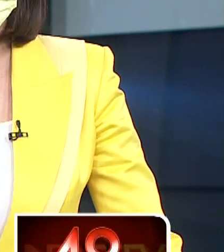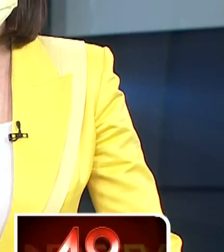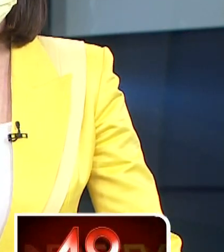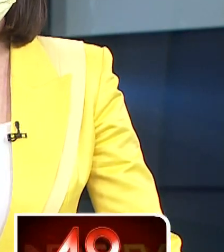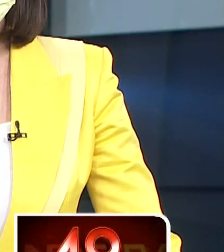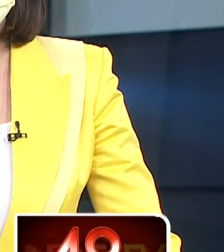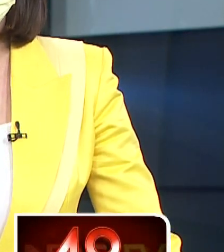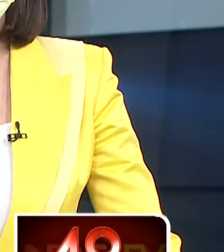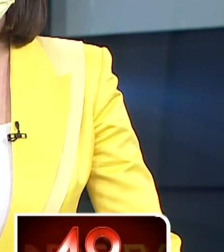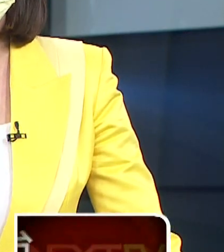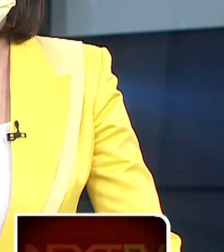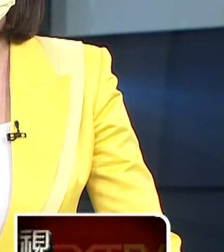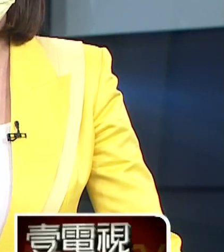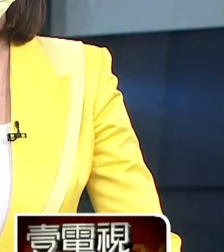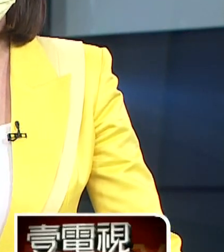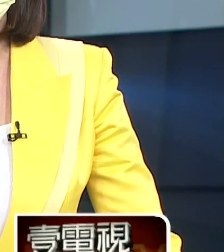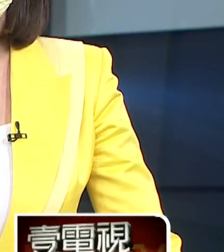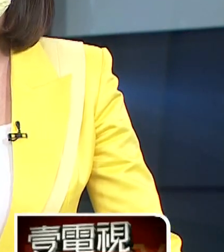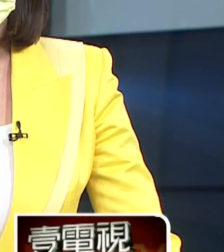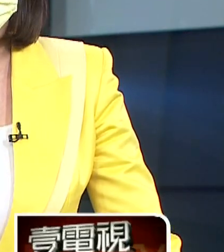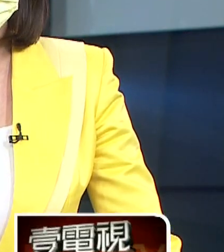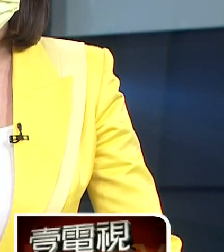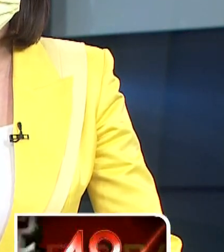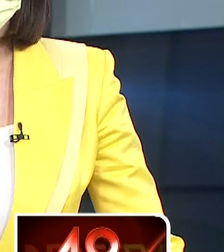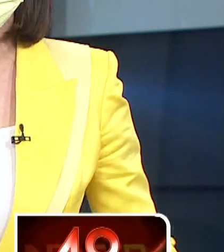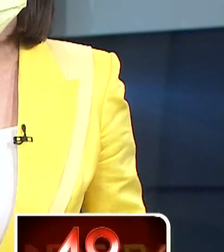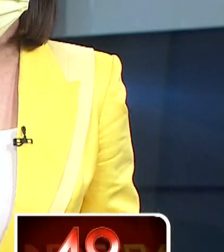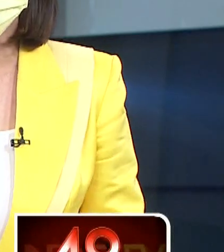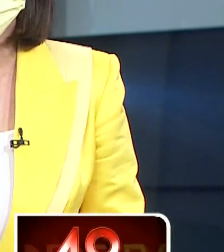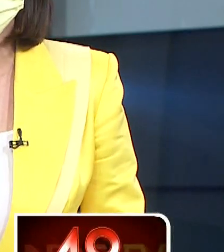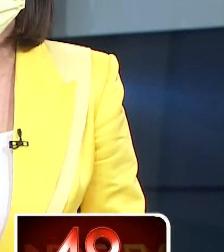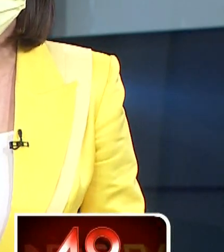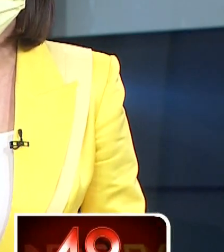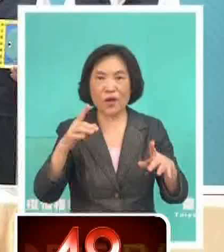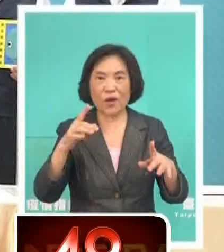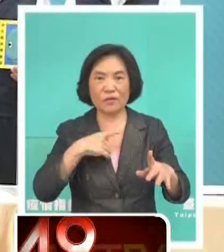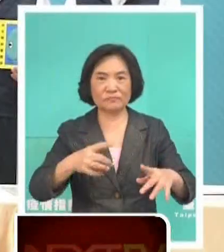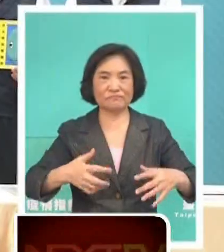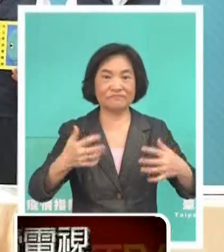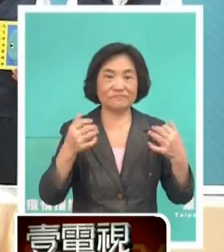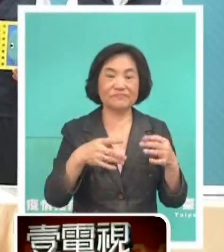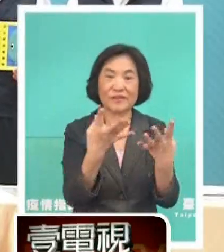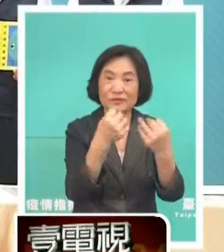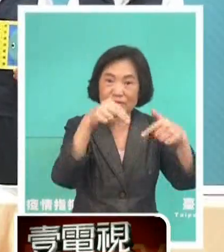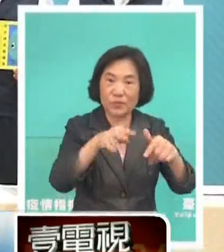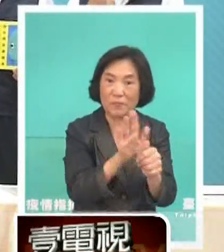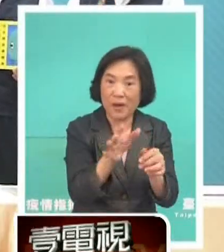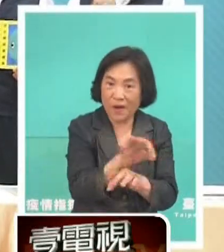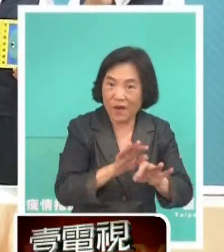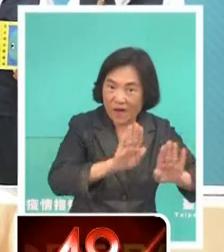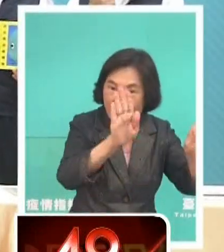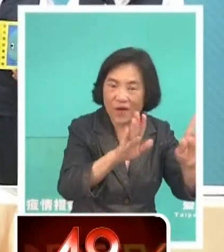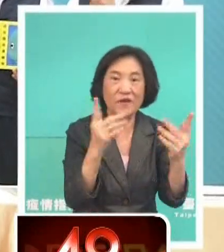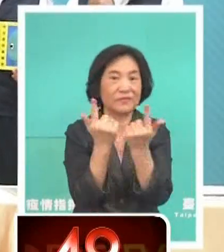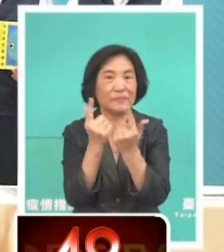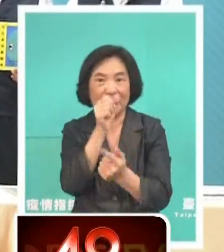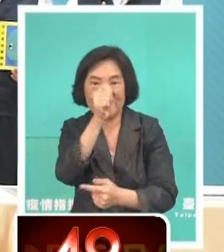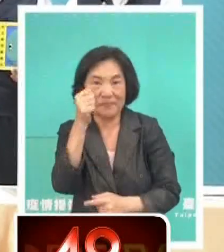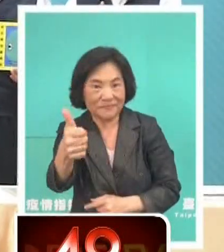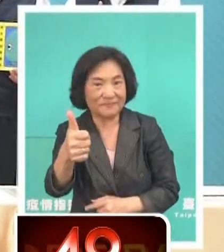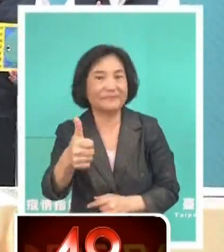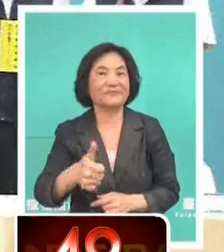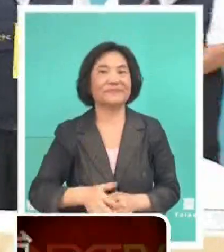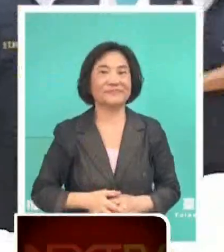了，中央跟台北的预算是天差地远，不容易制造通膨。 数位振兴，台北雄